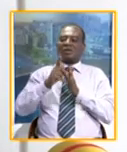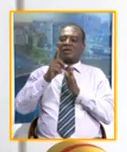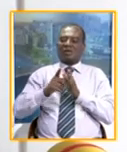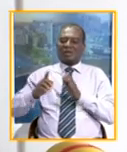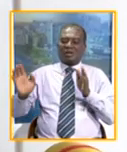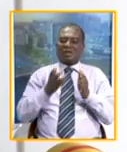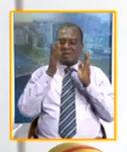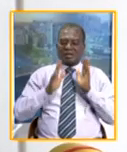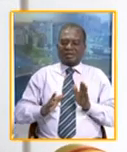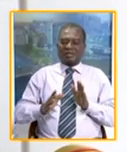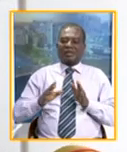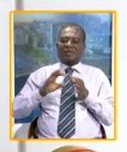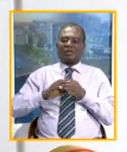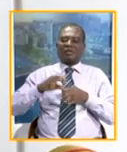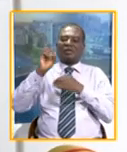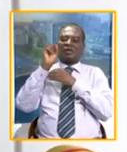Et nous attendons donc